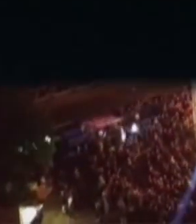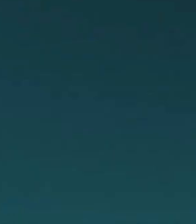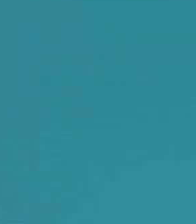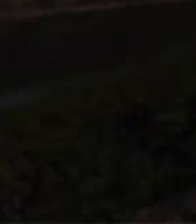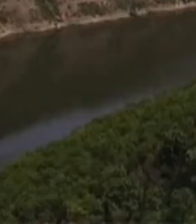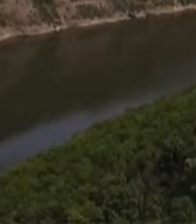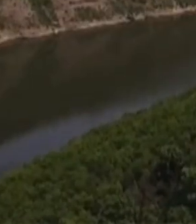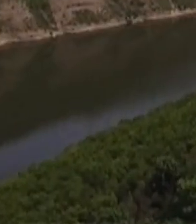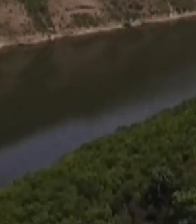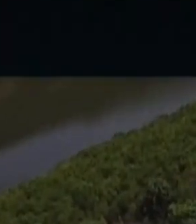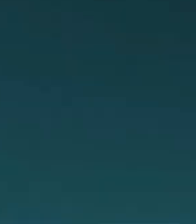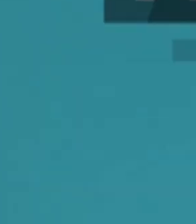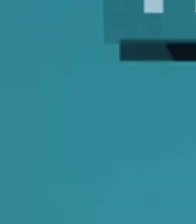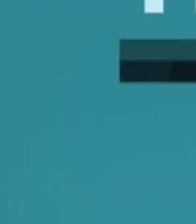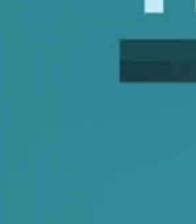Музика